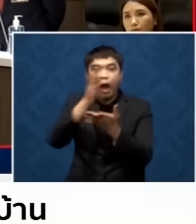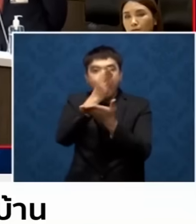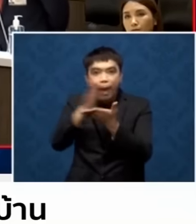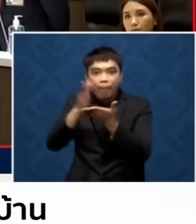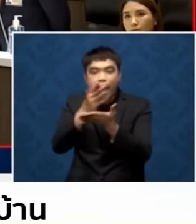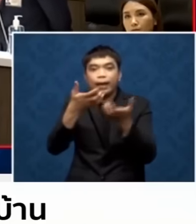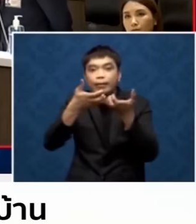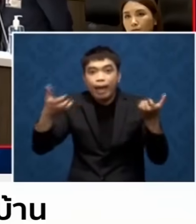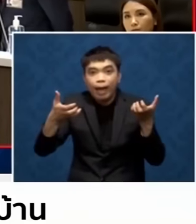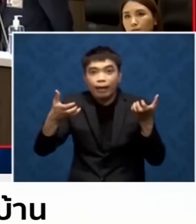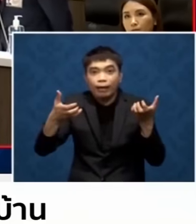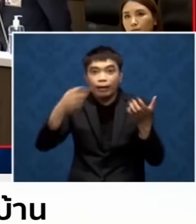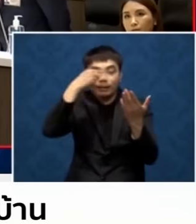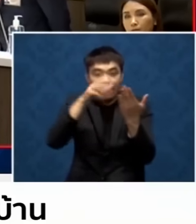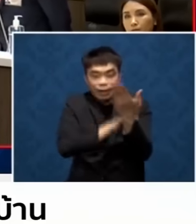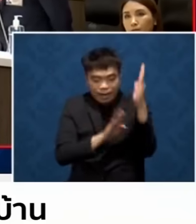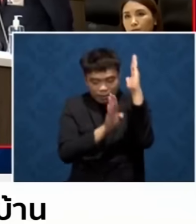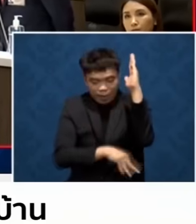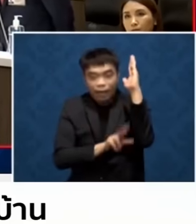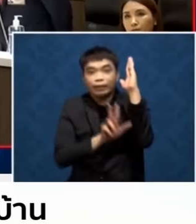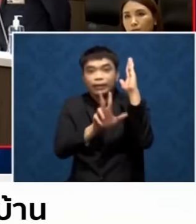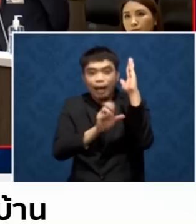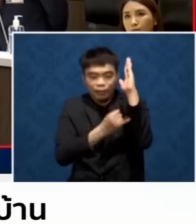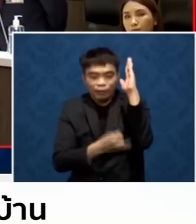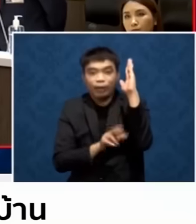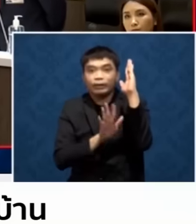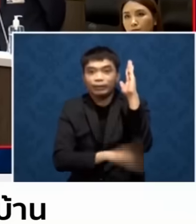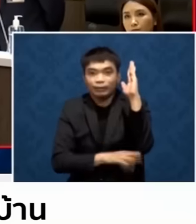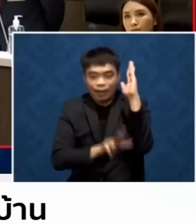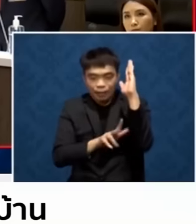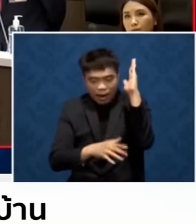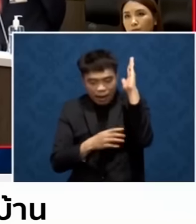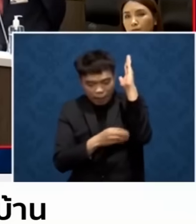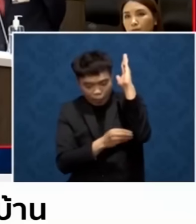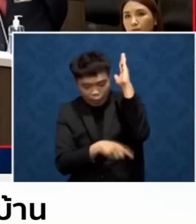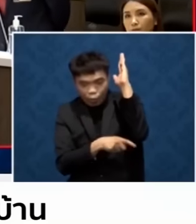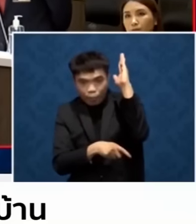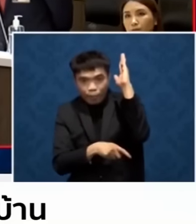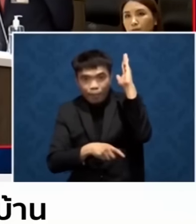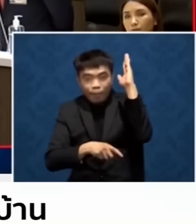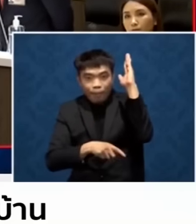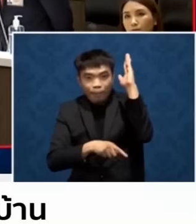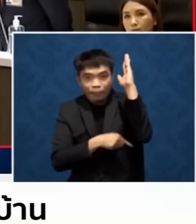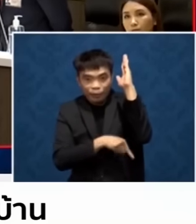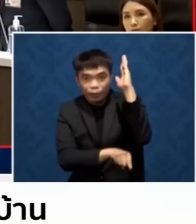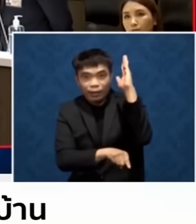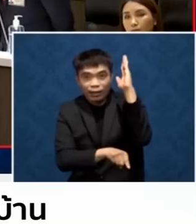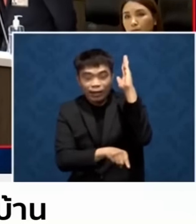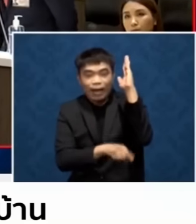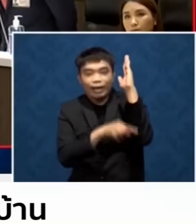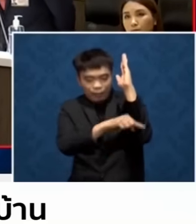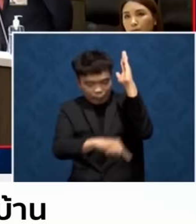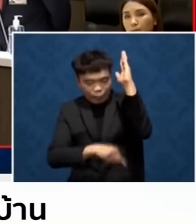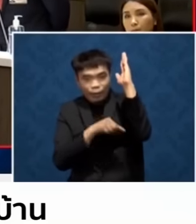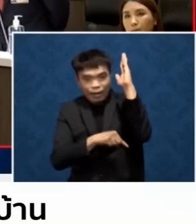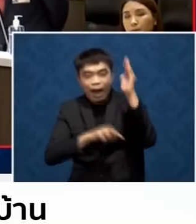การต่างประเทศพอสมควรเพราะ3จังหวัดชายแดนภาคใต้นั้นก็มีพื้นที่ที่ติดกับประเทศมาเลเซียมีปัญหามากมายเรื่องเกี่ยวกับความเหลื่อมล้ำความย